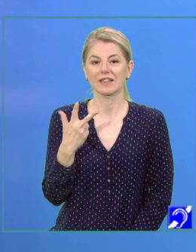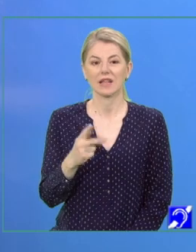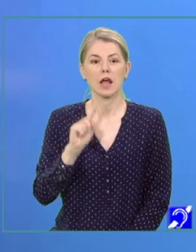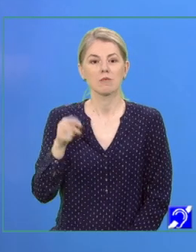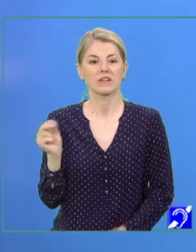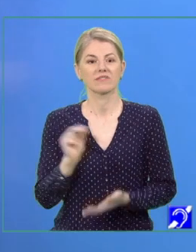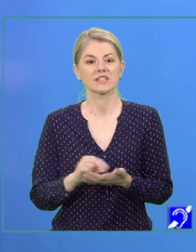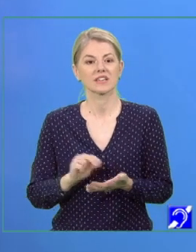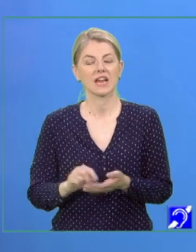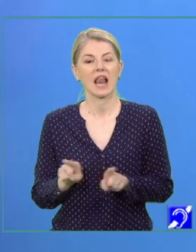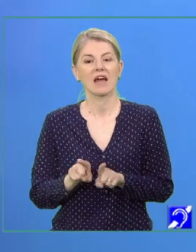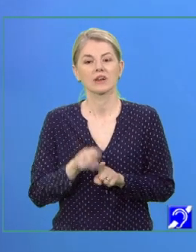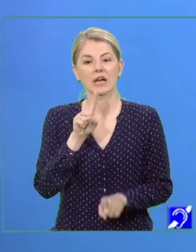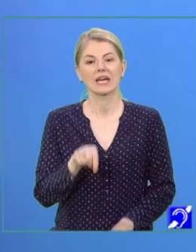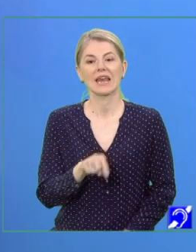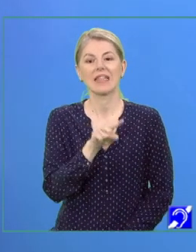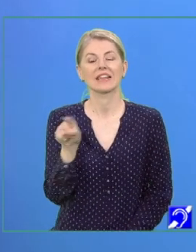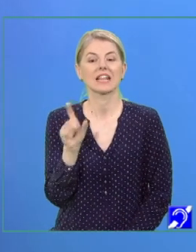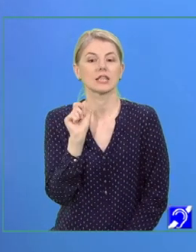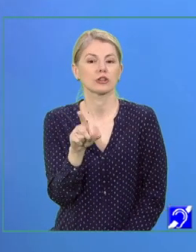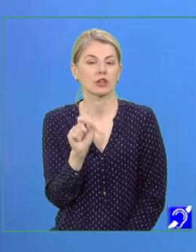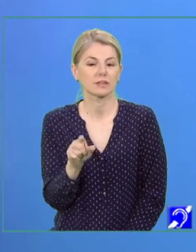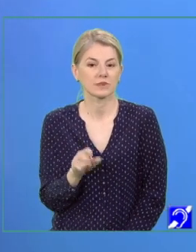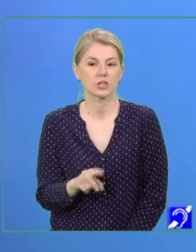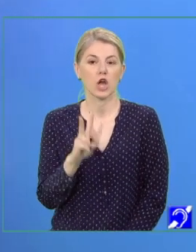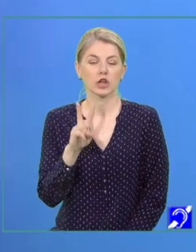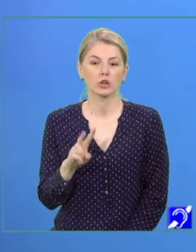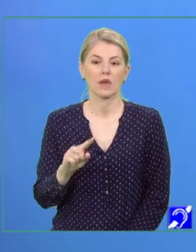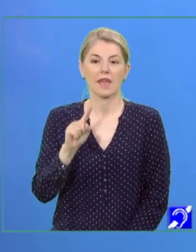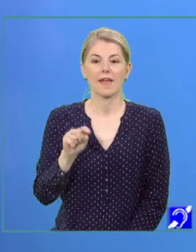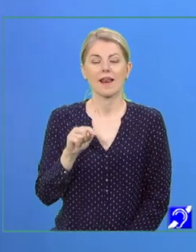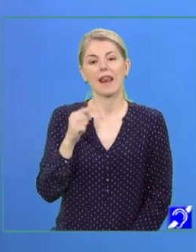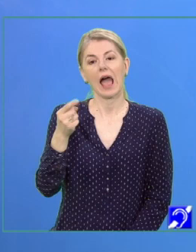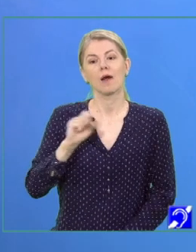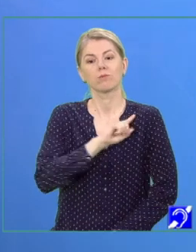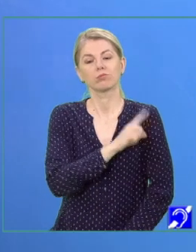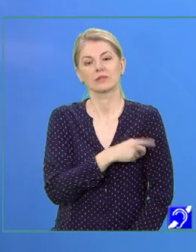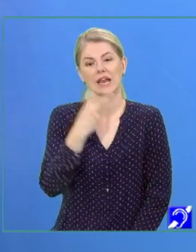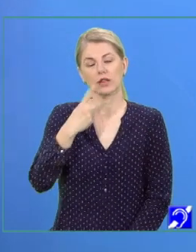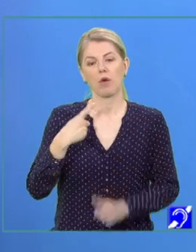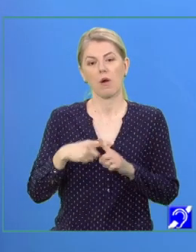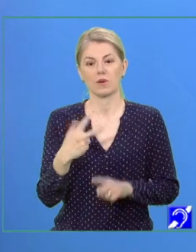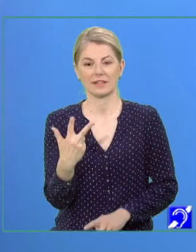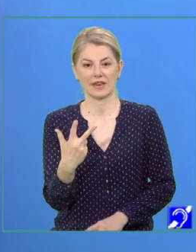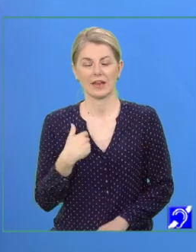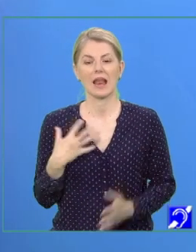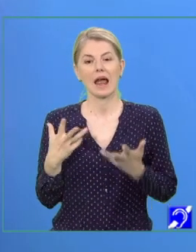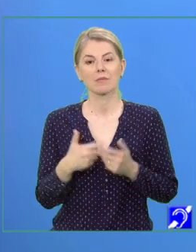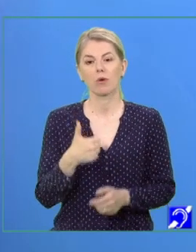fi scris și ca radical din 12, adică 2 la a doua ori 3. Și l-am calculat pe